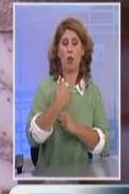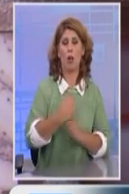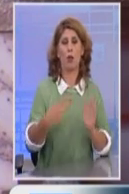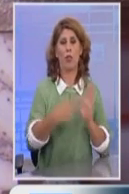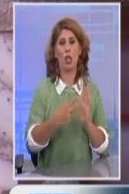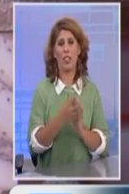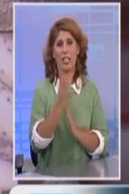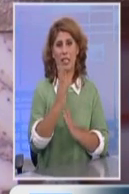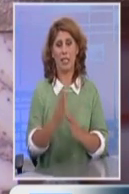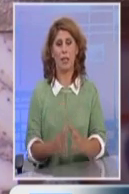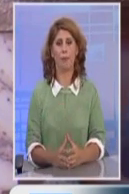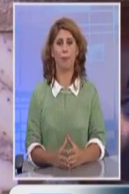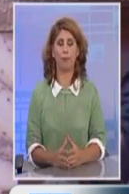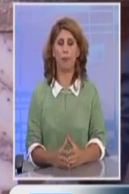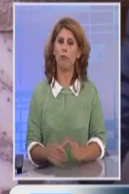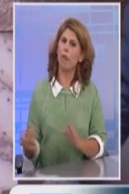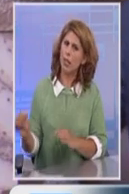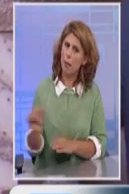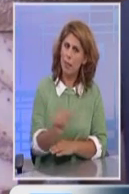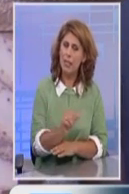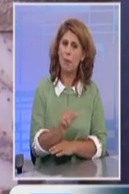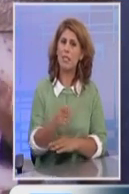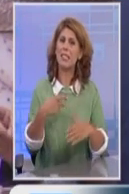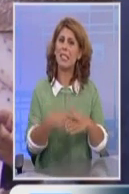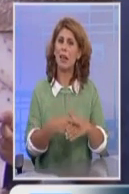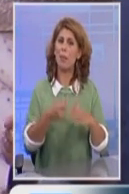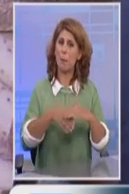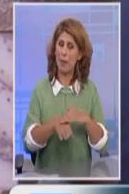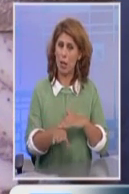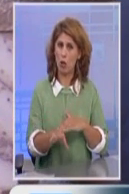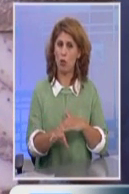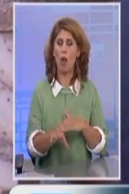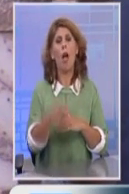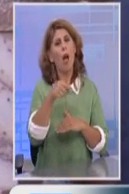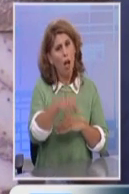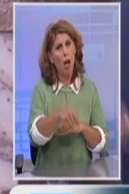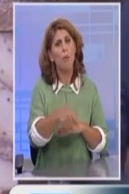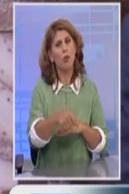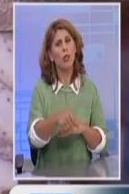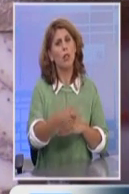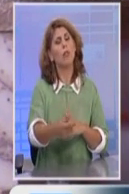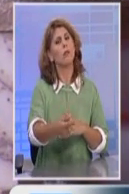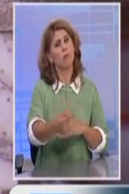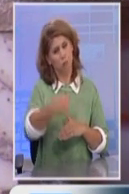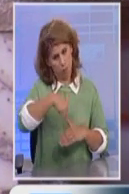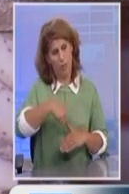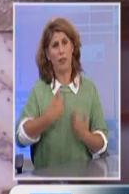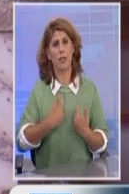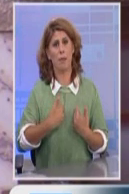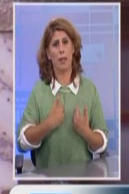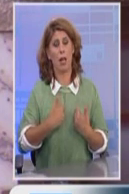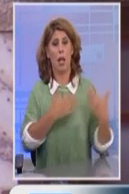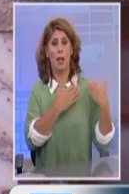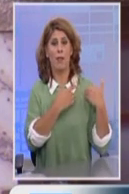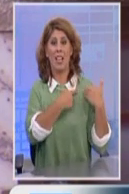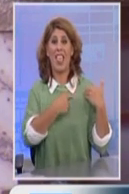Ιανουαρίου 2014 και επέστρεψε στην Τράπεζα Πειραιώς, όπου και προέρχονταν. Ανέλαβε